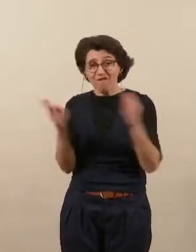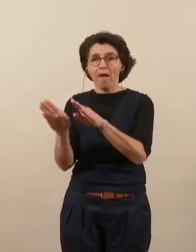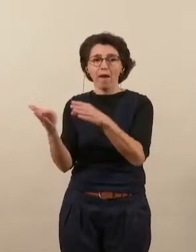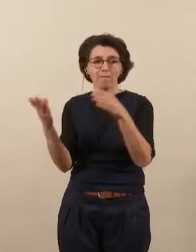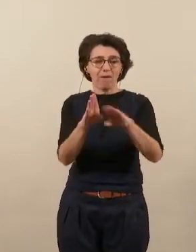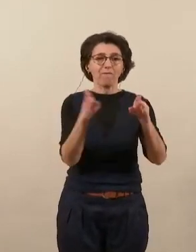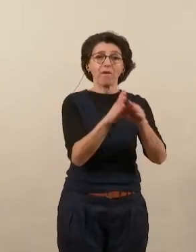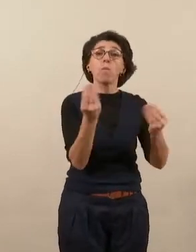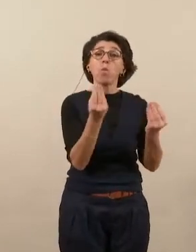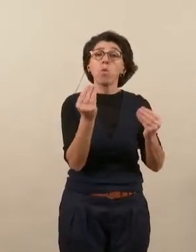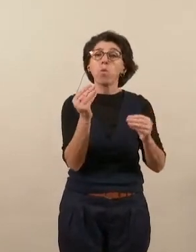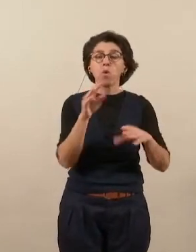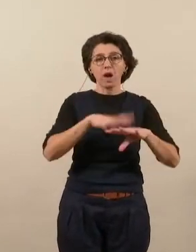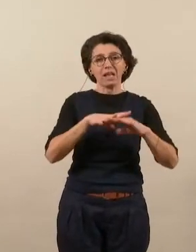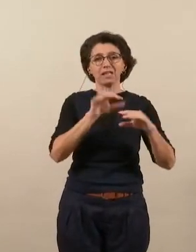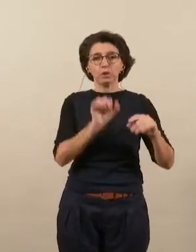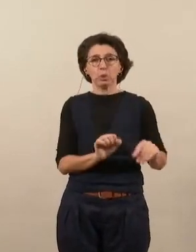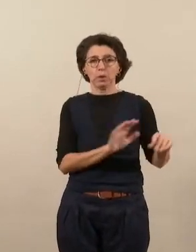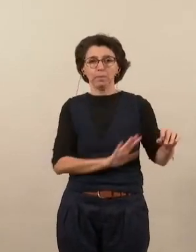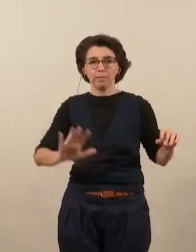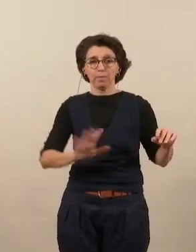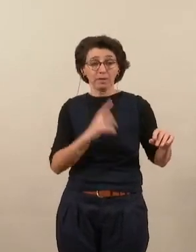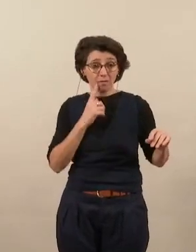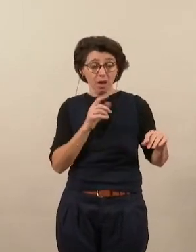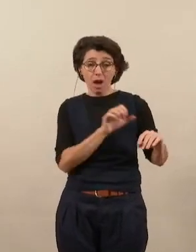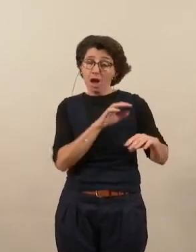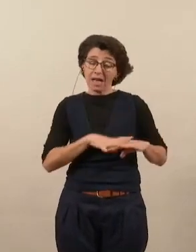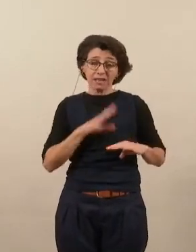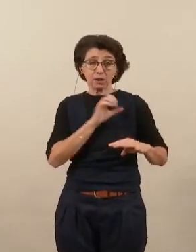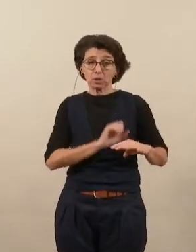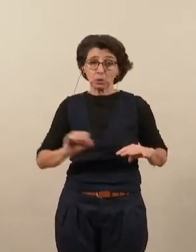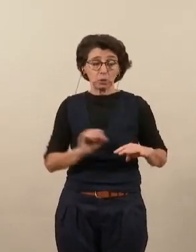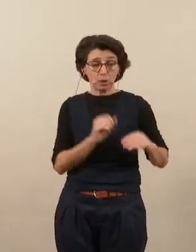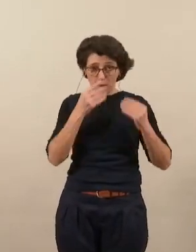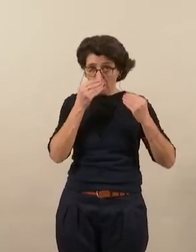quartiers sud et donc un délaissement des quartiers sud.